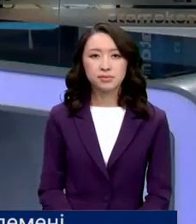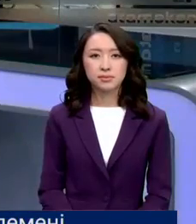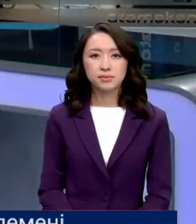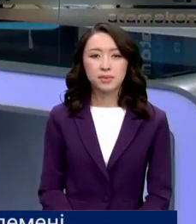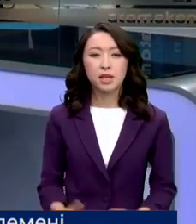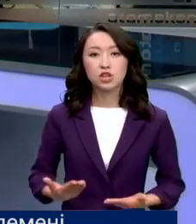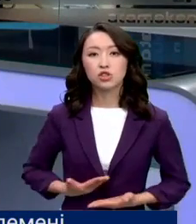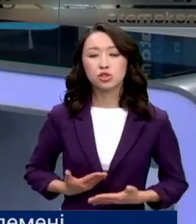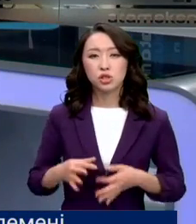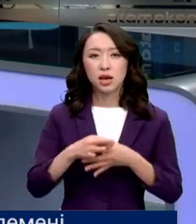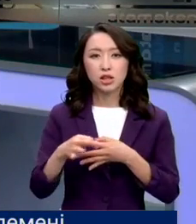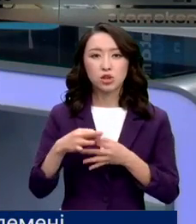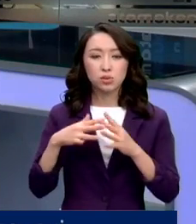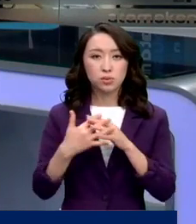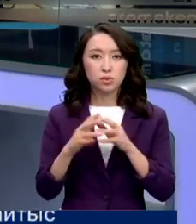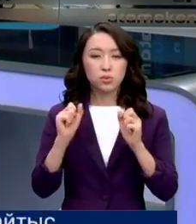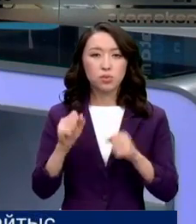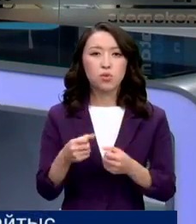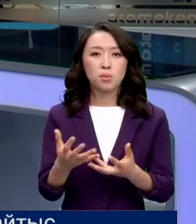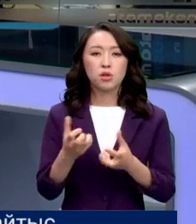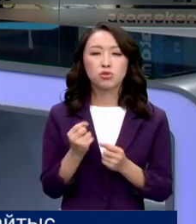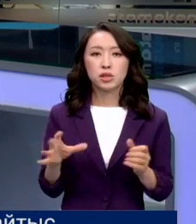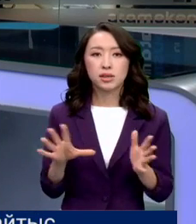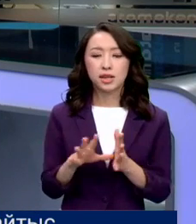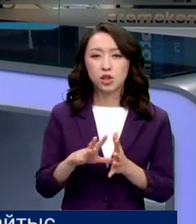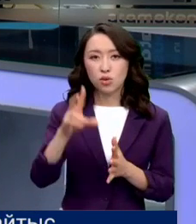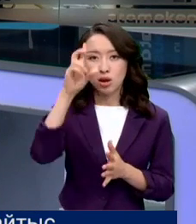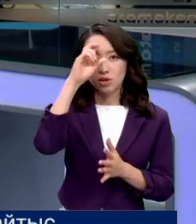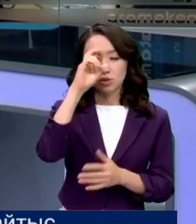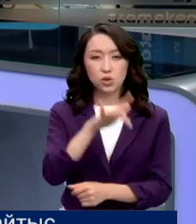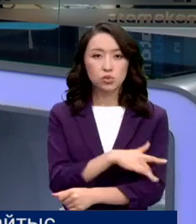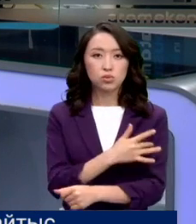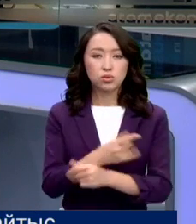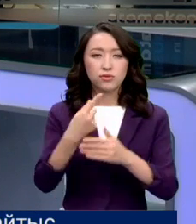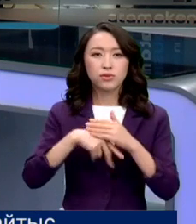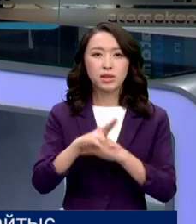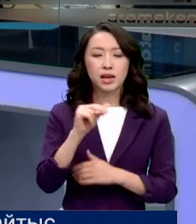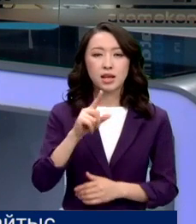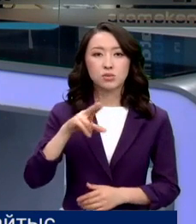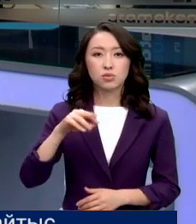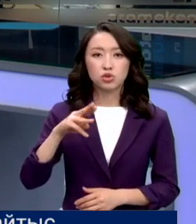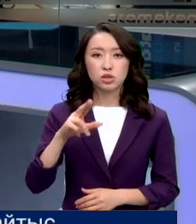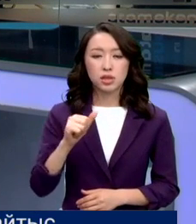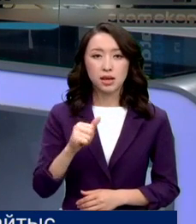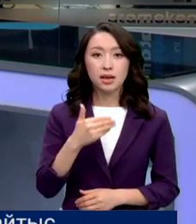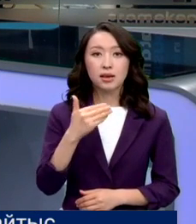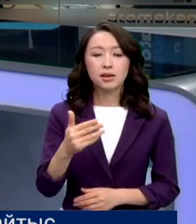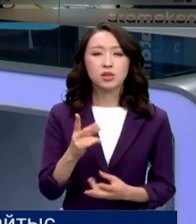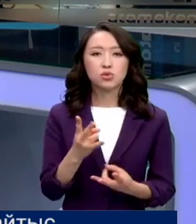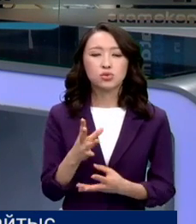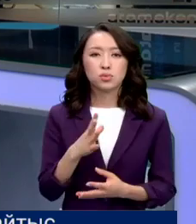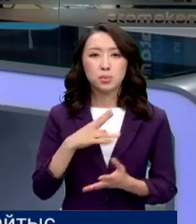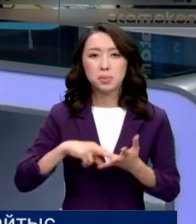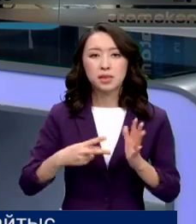А жители отдаленных поселков могут получать электронные государственные услуги в зданиях Казпочты. Последним для этого